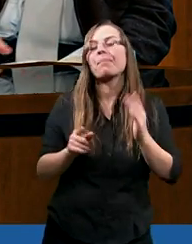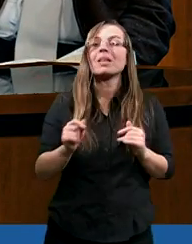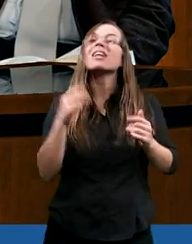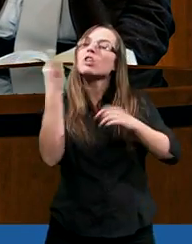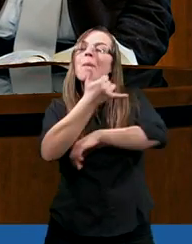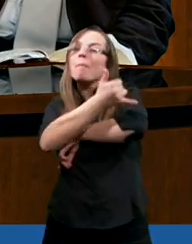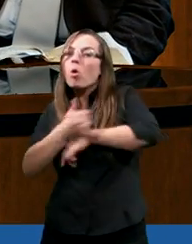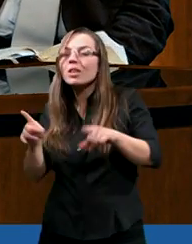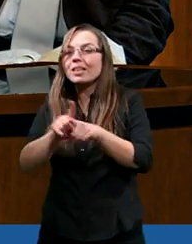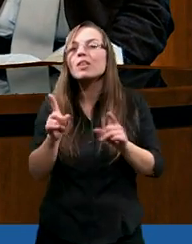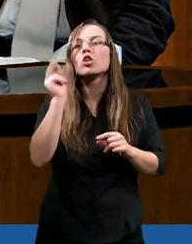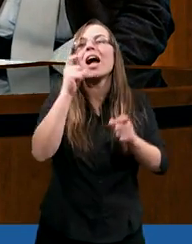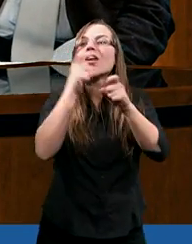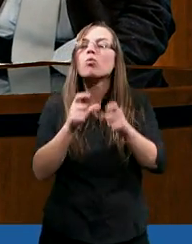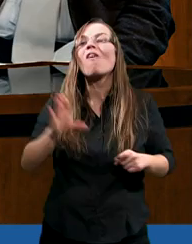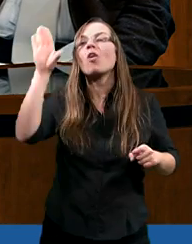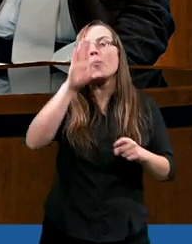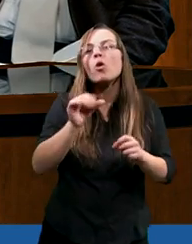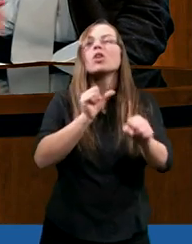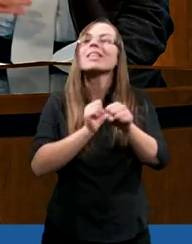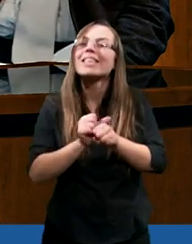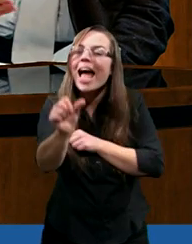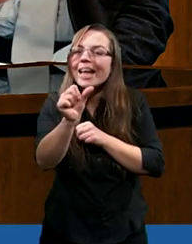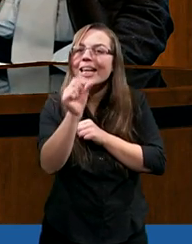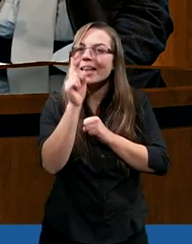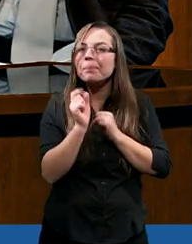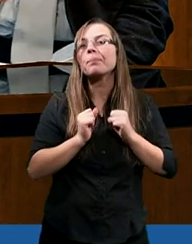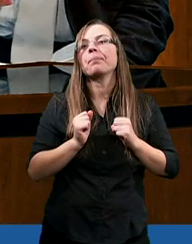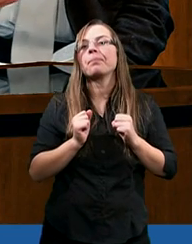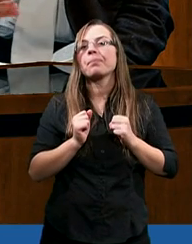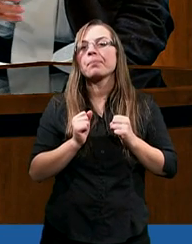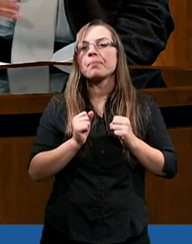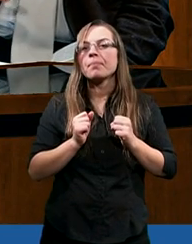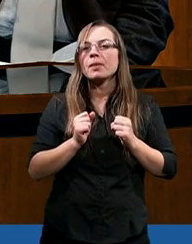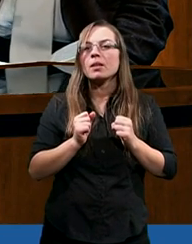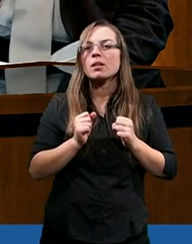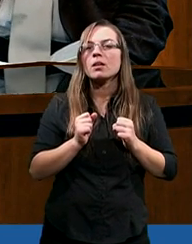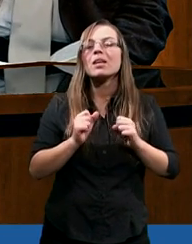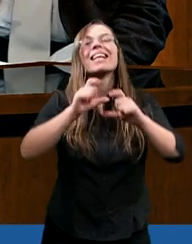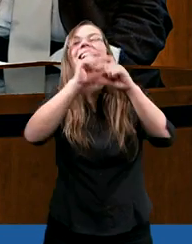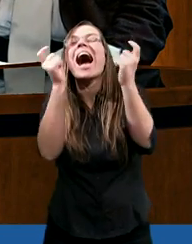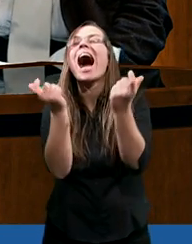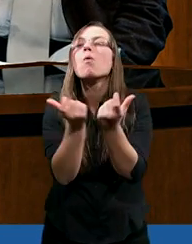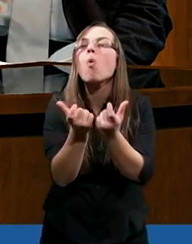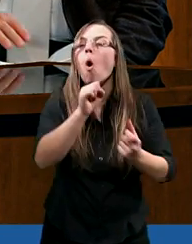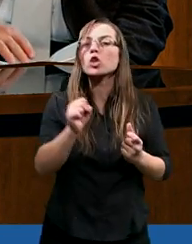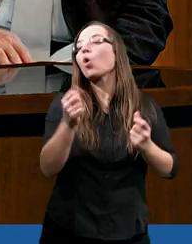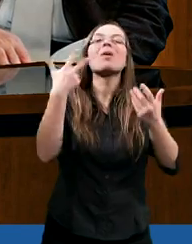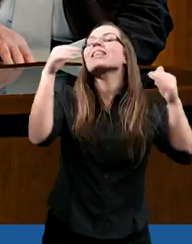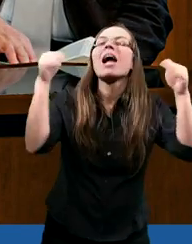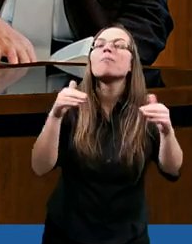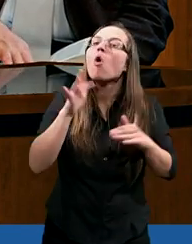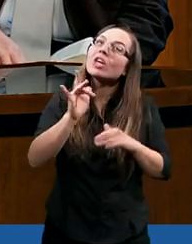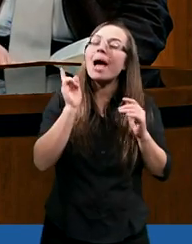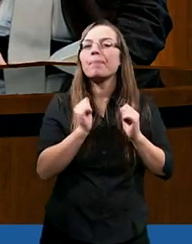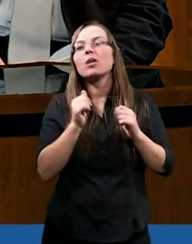podkreślić, że Słowo Boże jest z całością. Nie możemy